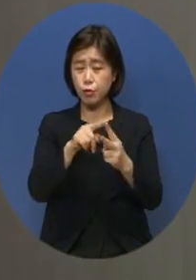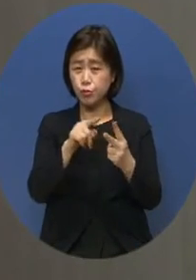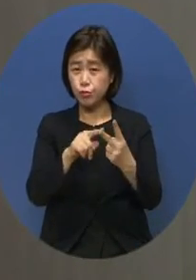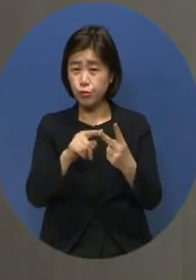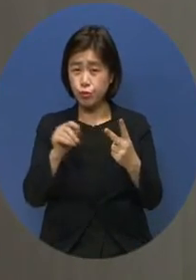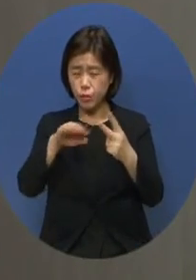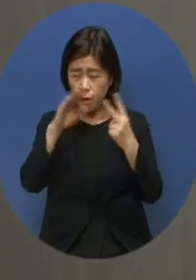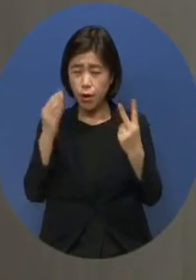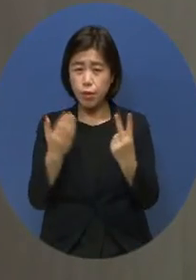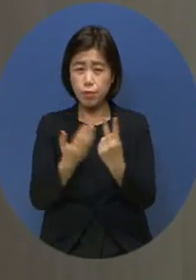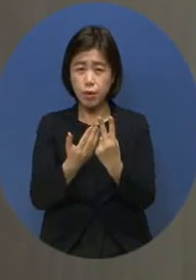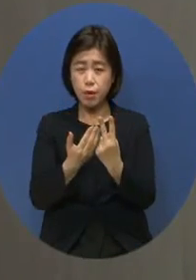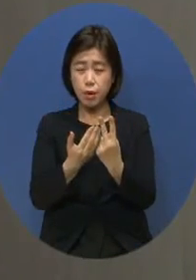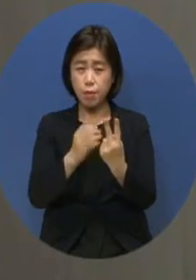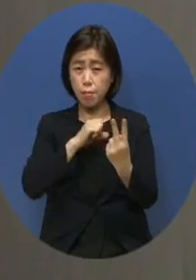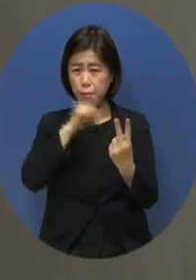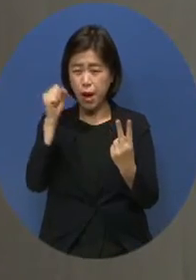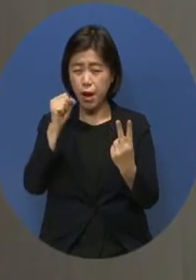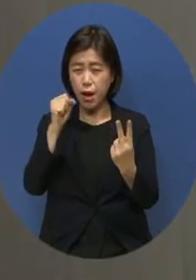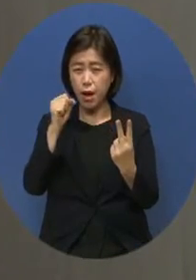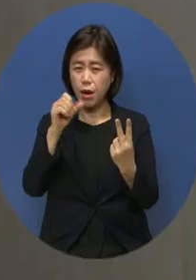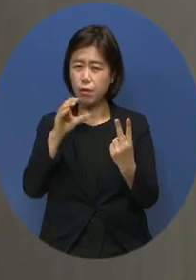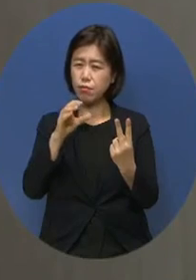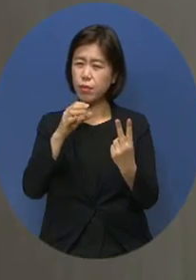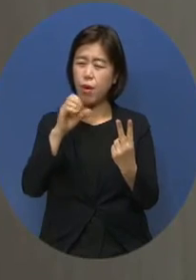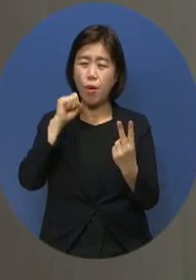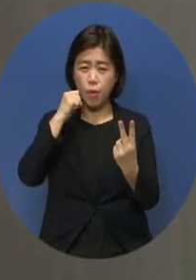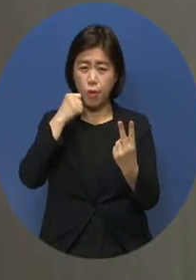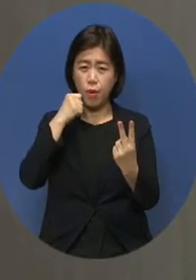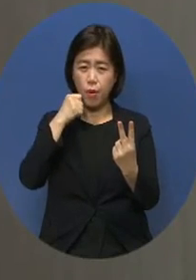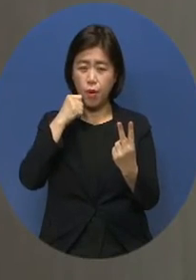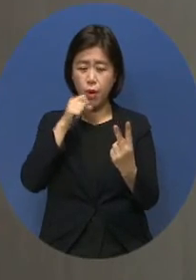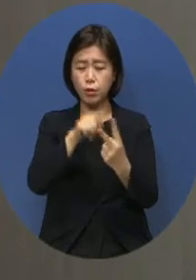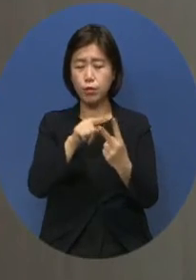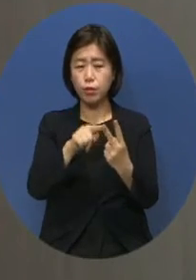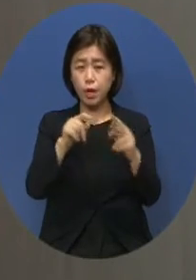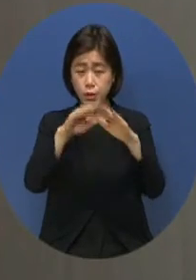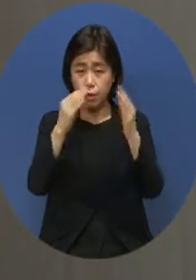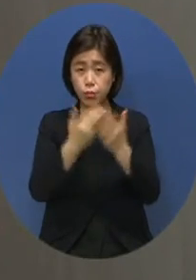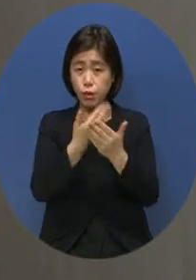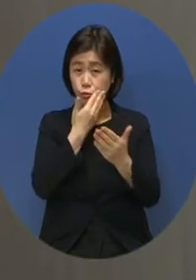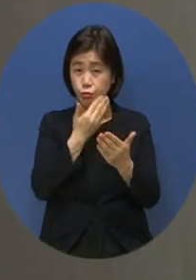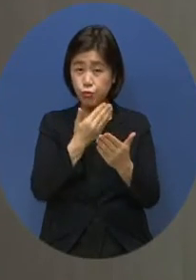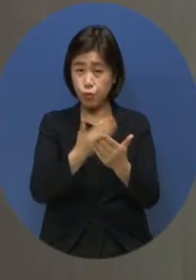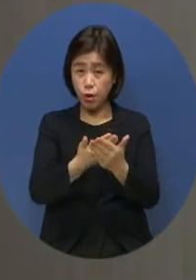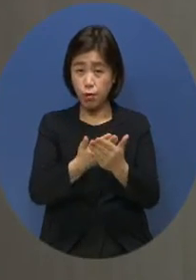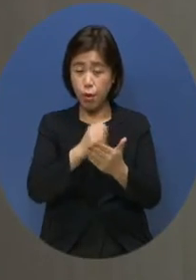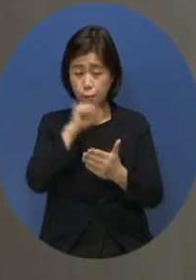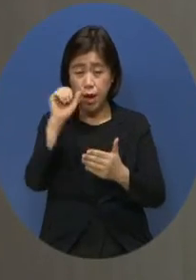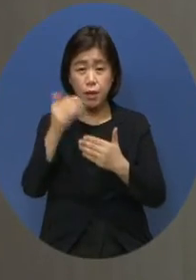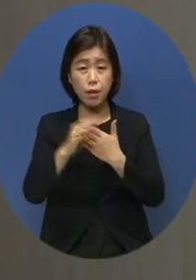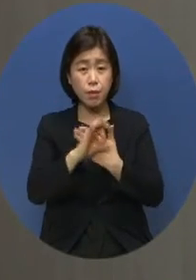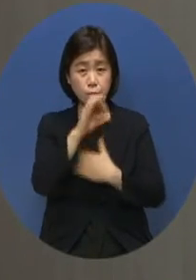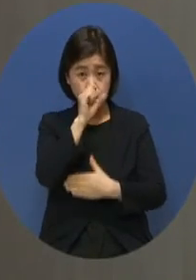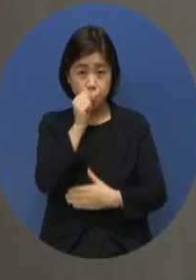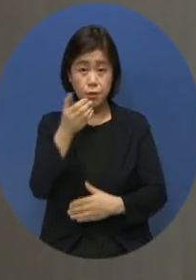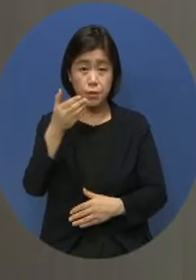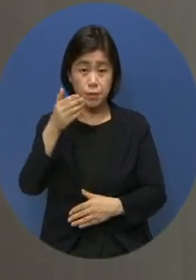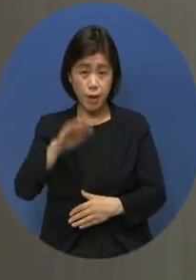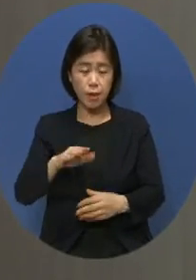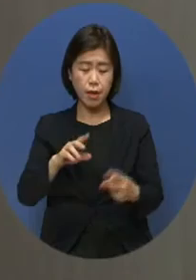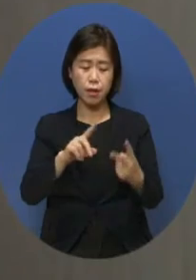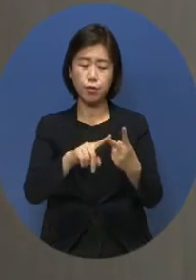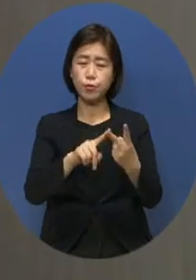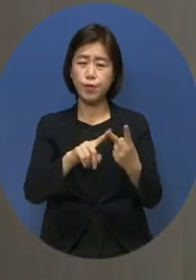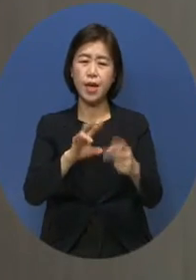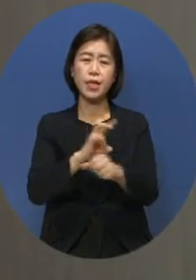굉장히 드물어요. 그래서 물론 둘 다 굉장히 중요한 것이고 반영되었어야 하지만 이제 아쉽게도 이 24시간